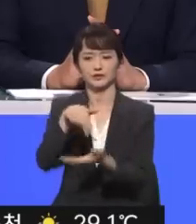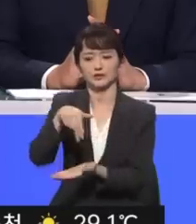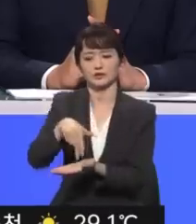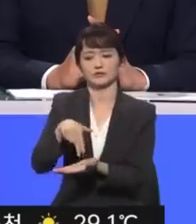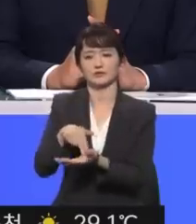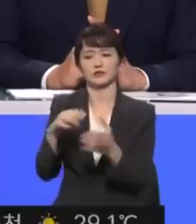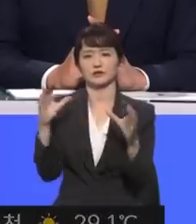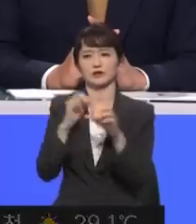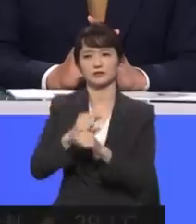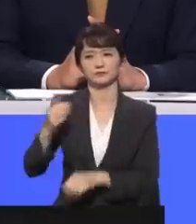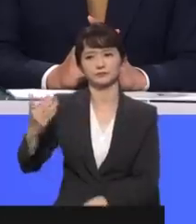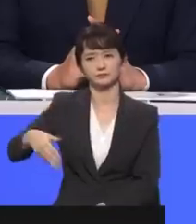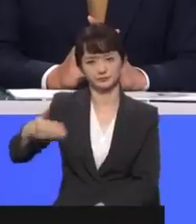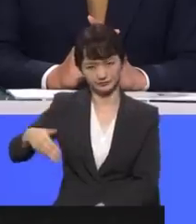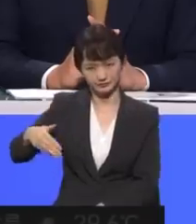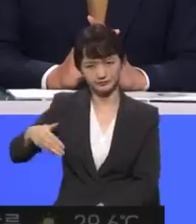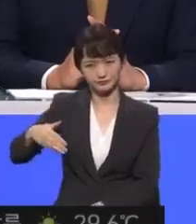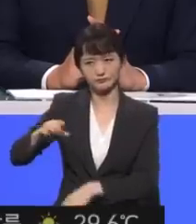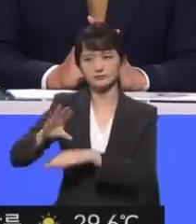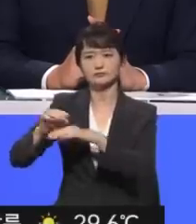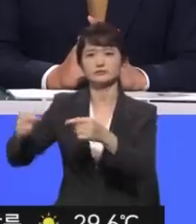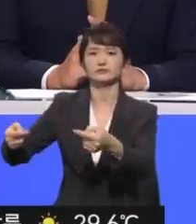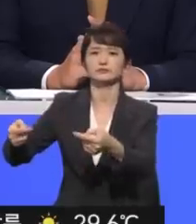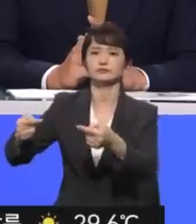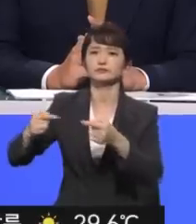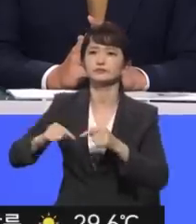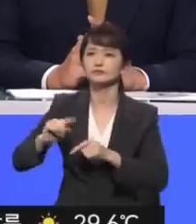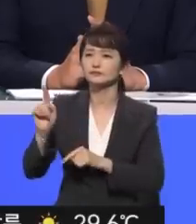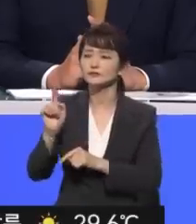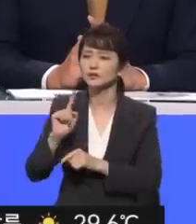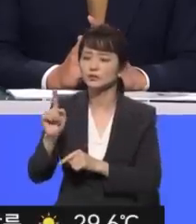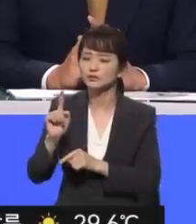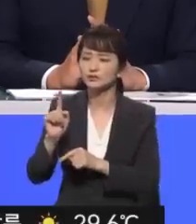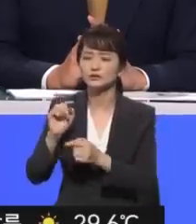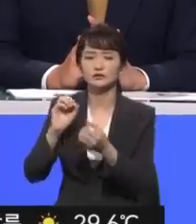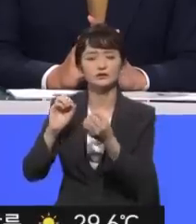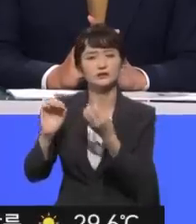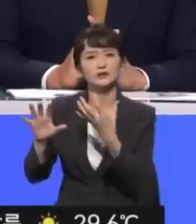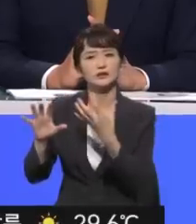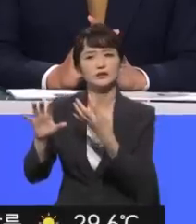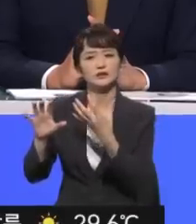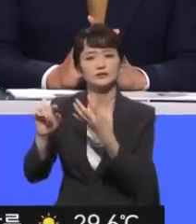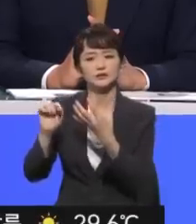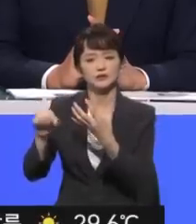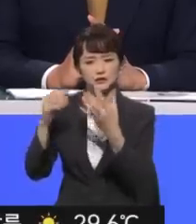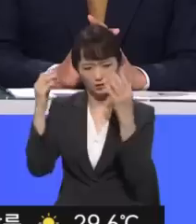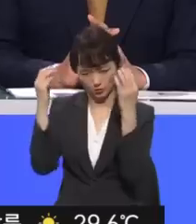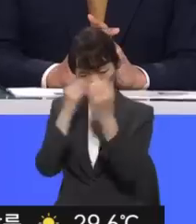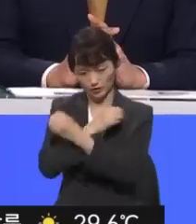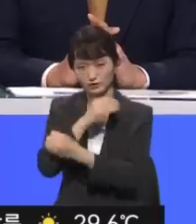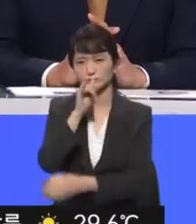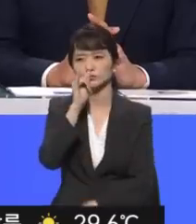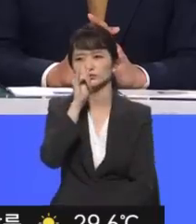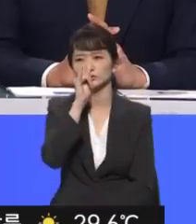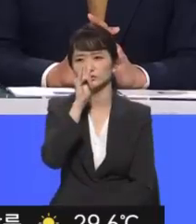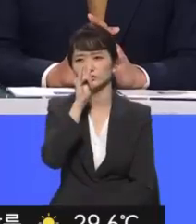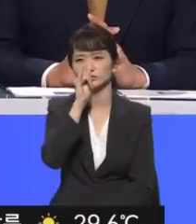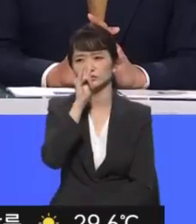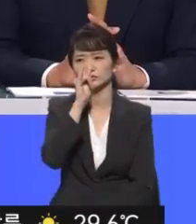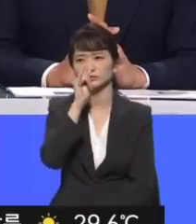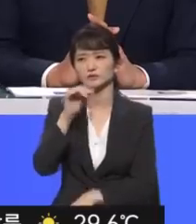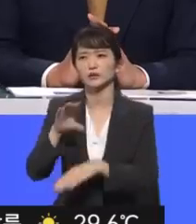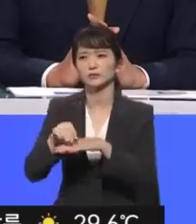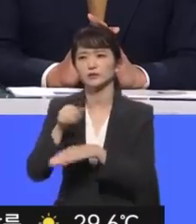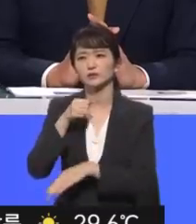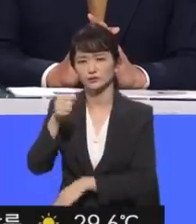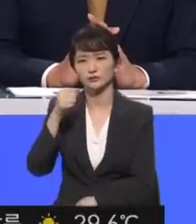상황에서 방송에 나와서 어떤 얘기를 하든 다 오해 소지가 될 수 있어서 어 방송 인터뷰를